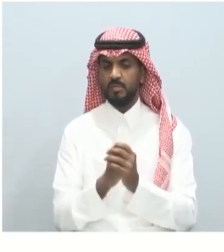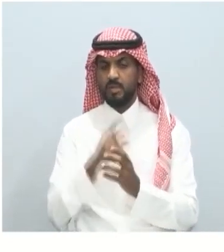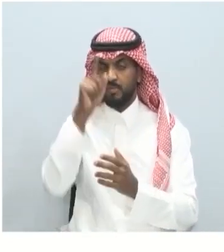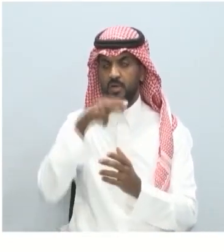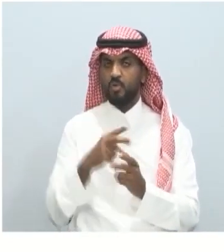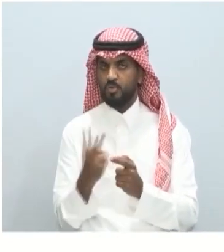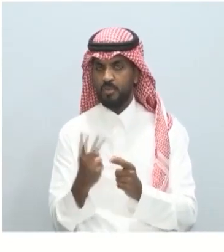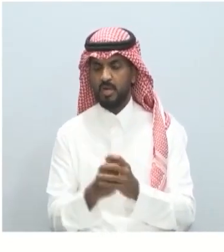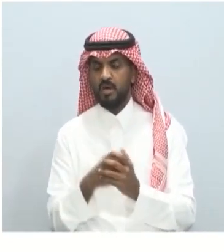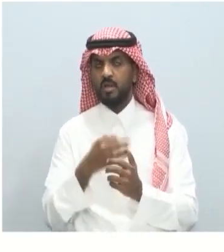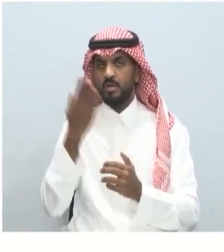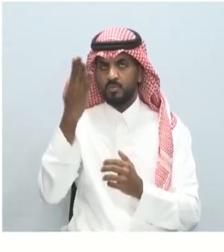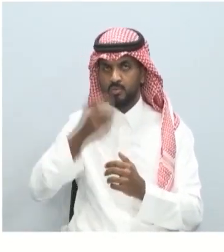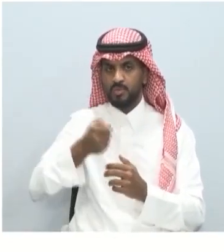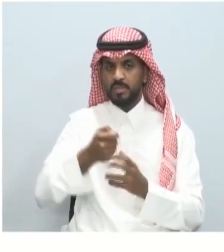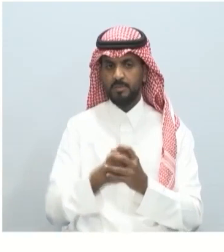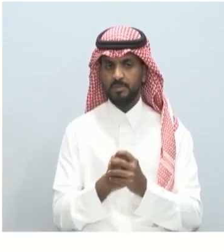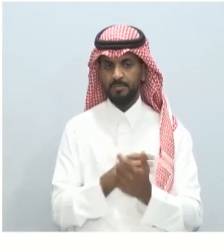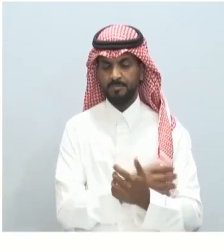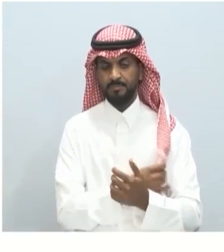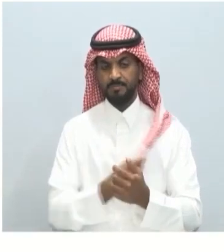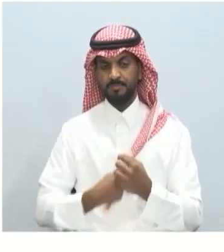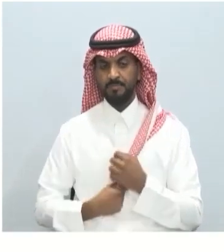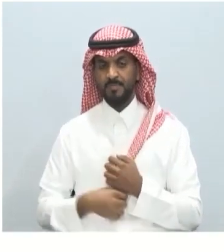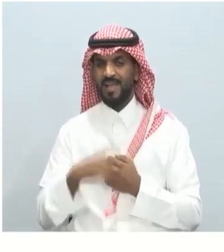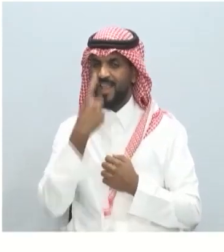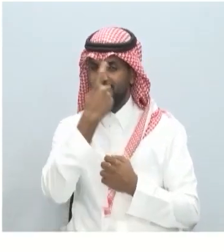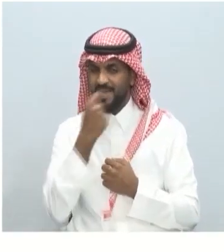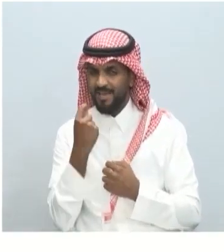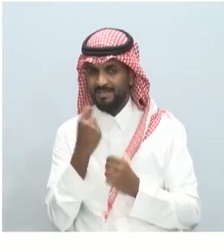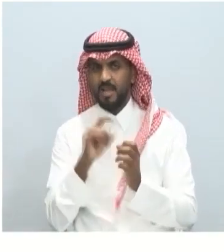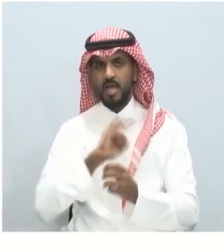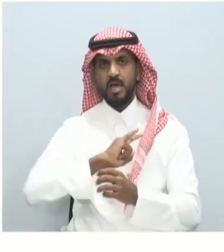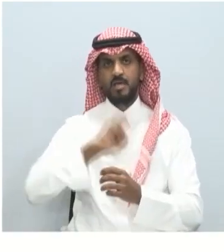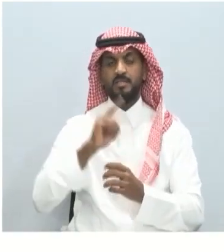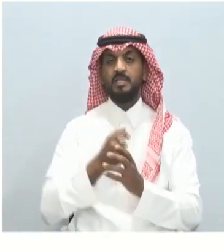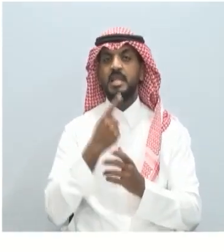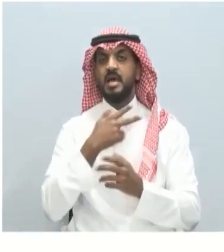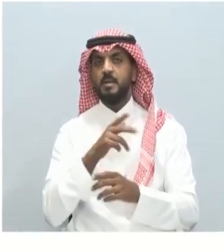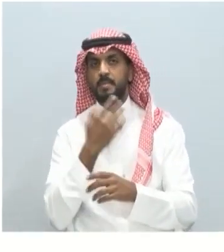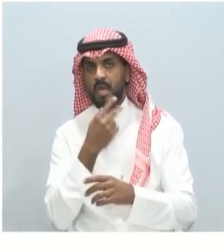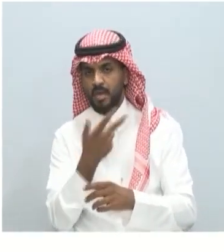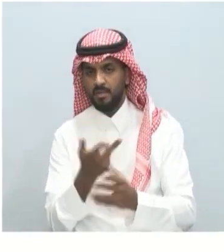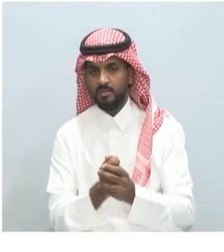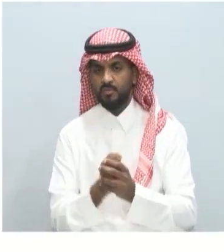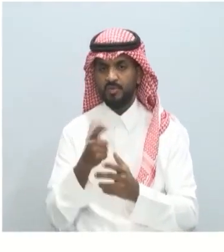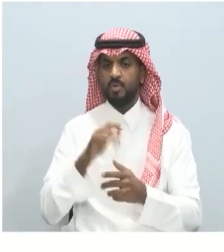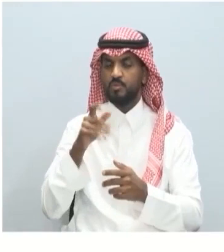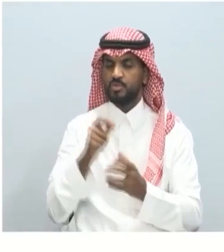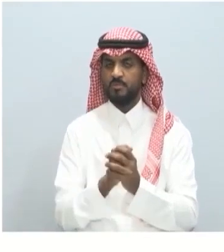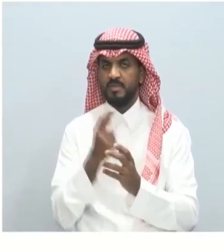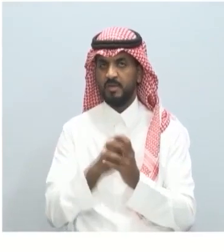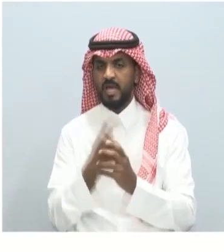الله عنهما قال قال رسول الله صلى الله عليه وسم وسلم الحياء لا ياتي الا بخير وفي روايه لمسلم ايضا